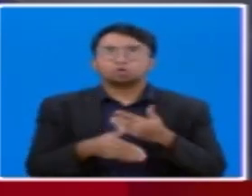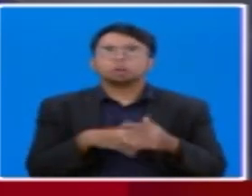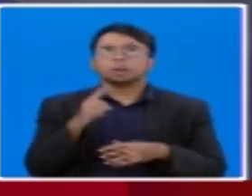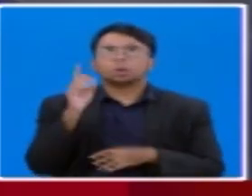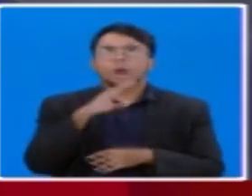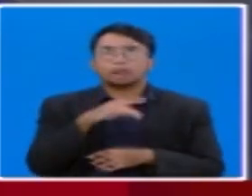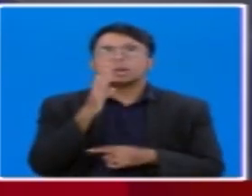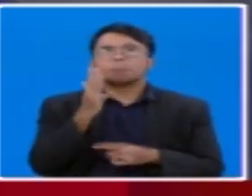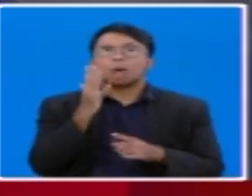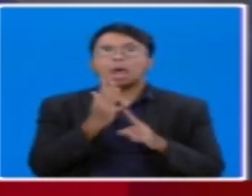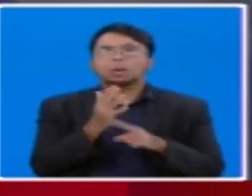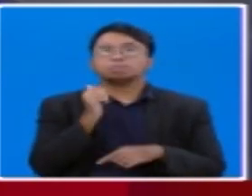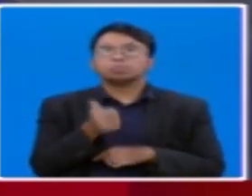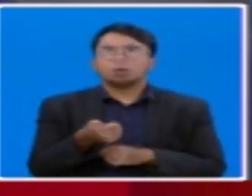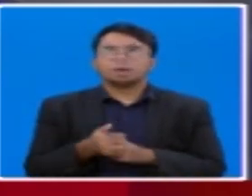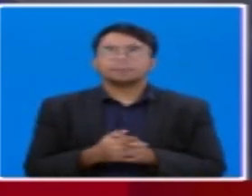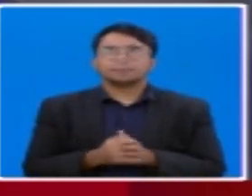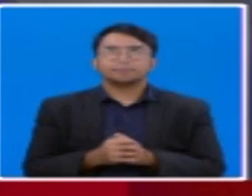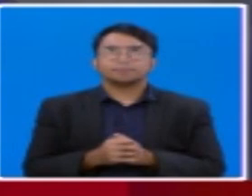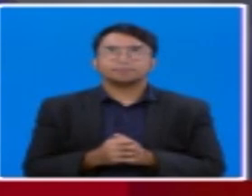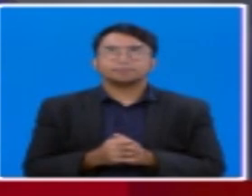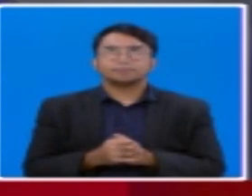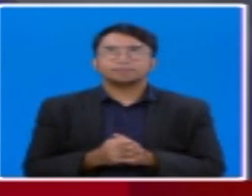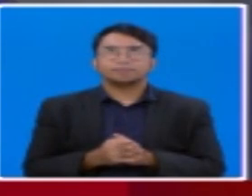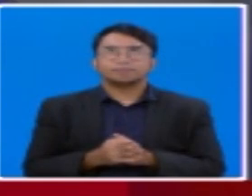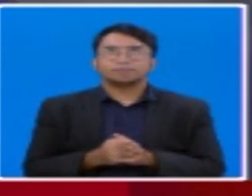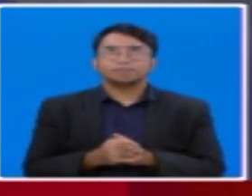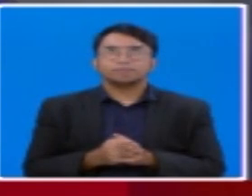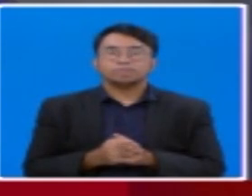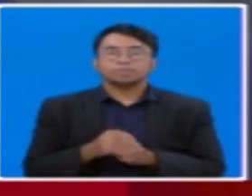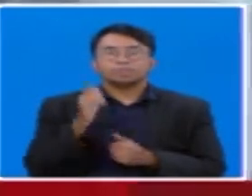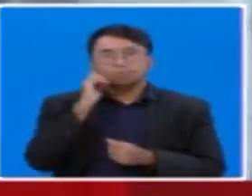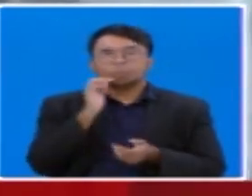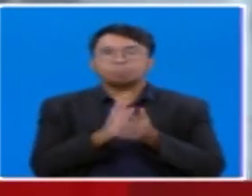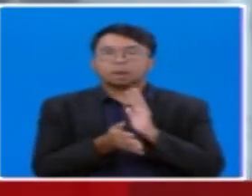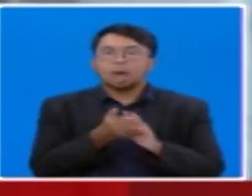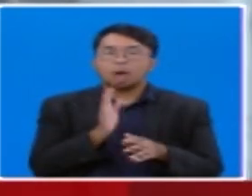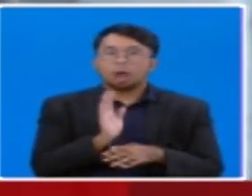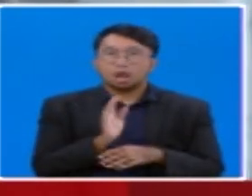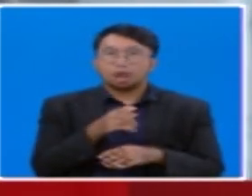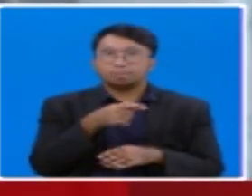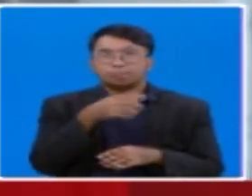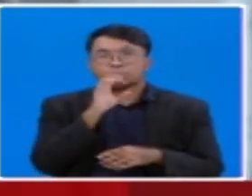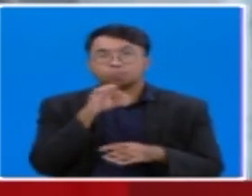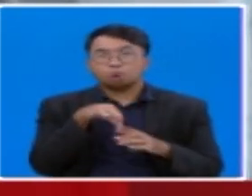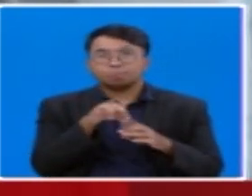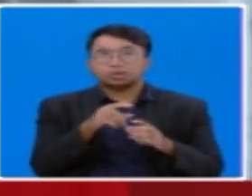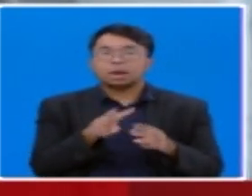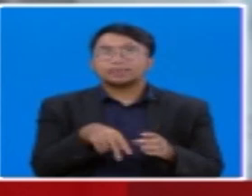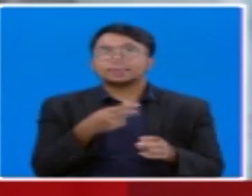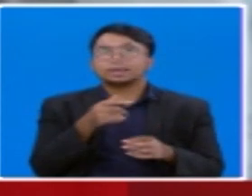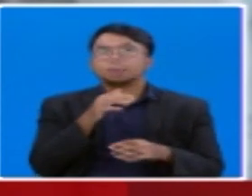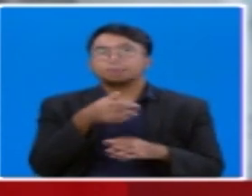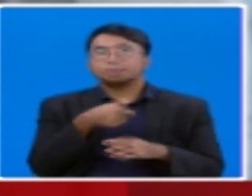dihabiskan. Atau memang pernah tidak ibu mengganti kopi dengan yang lain, ataukah mungkin Hadija ini memang